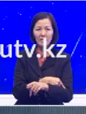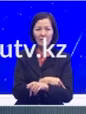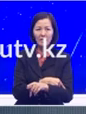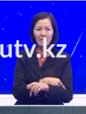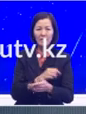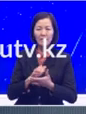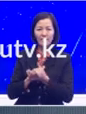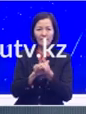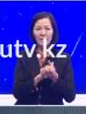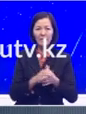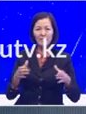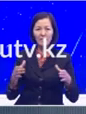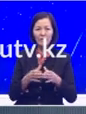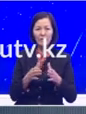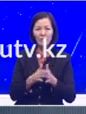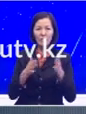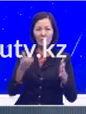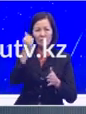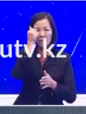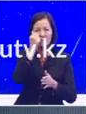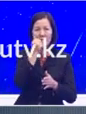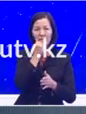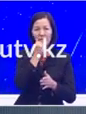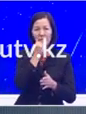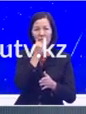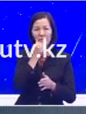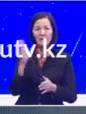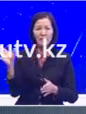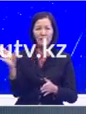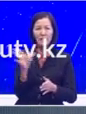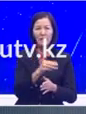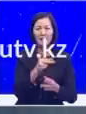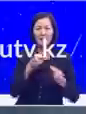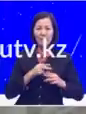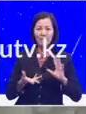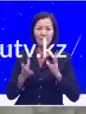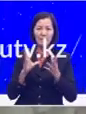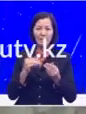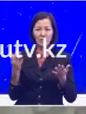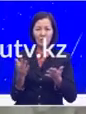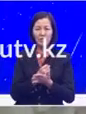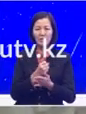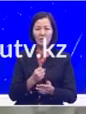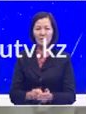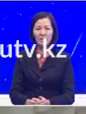бірлігі күшті ұжымыма алғыс айтқым келеді. Бұл барлығымыздың ортақ жеңісіміз.